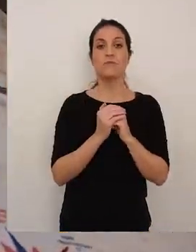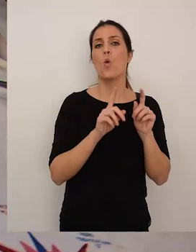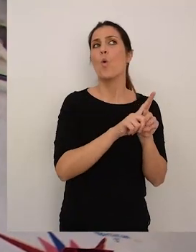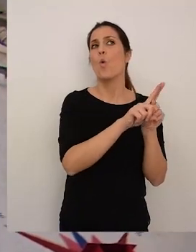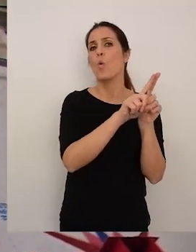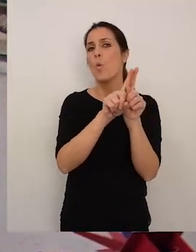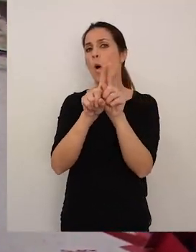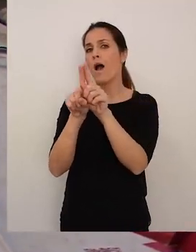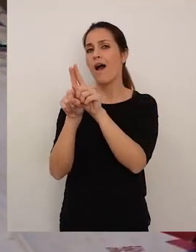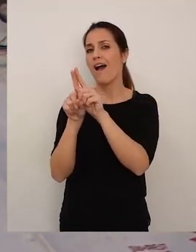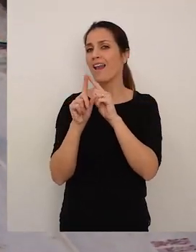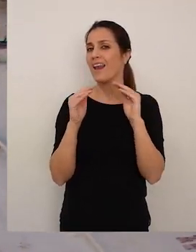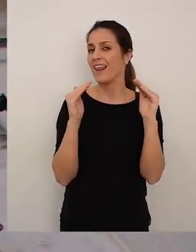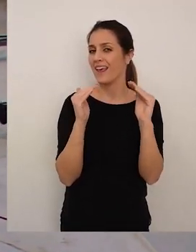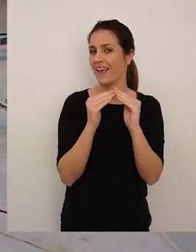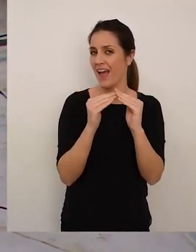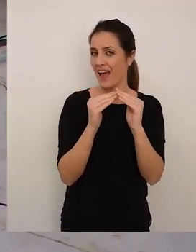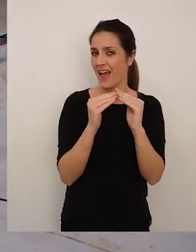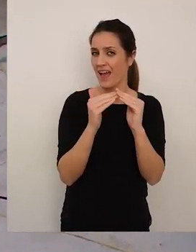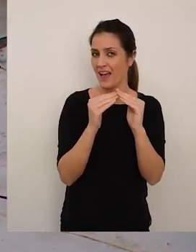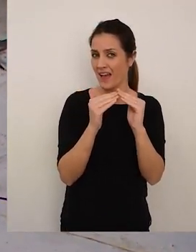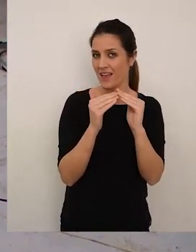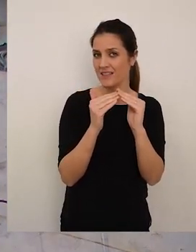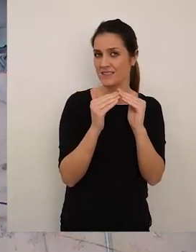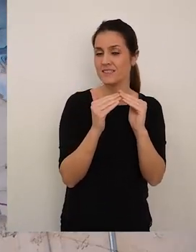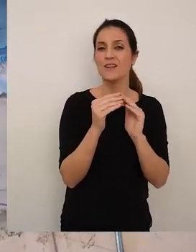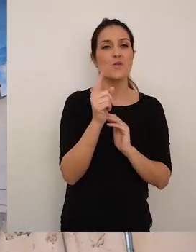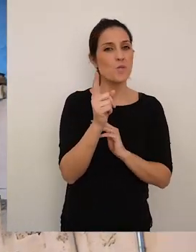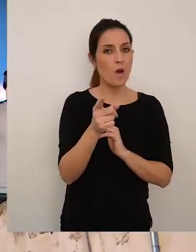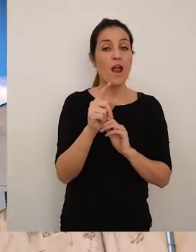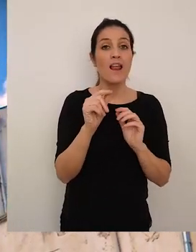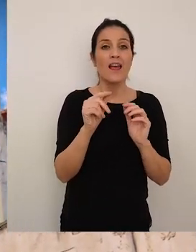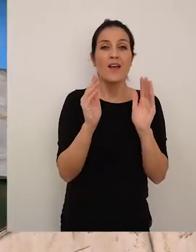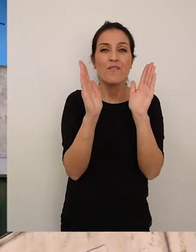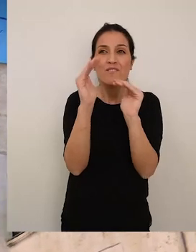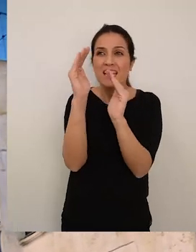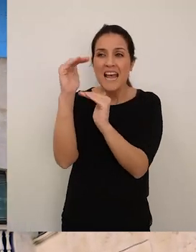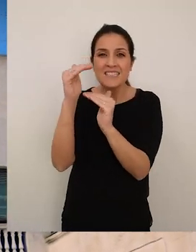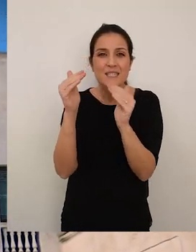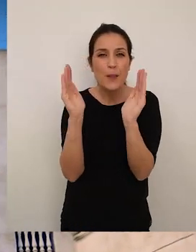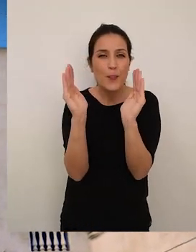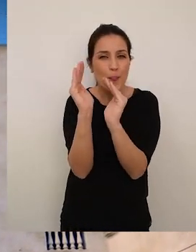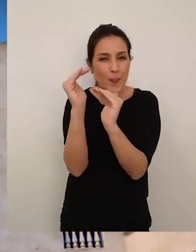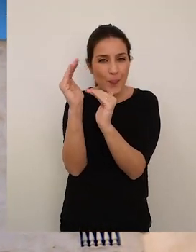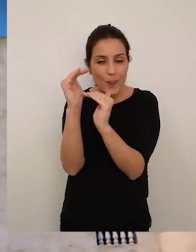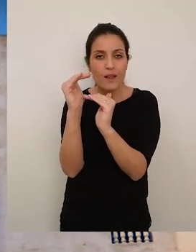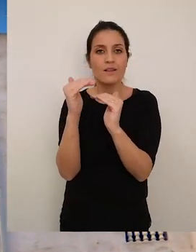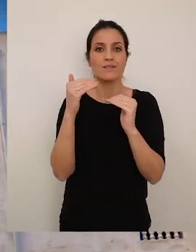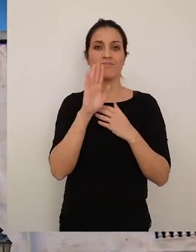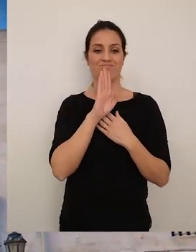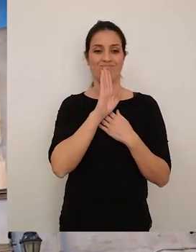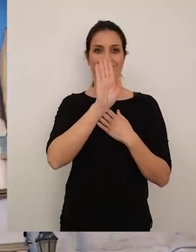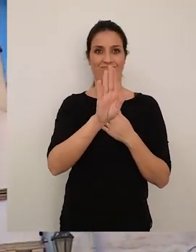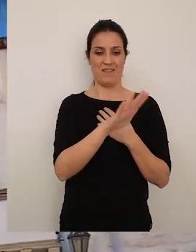L'elemento comune di tutte le abitazioni che incorniciano Piazza Caduti è rappresentato da piccole finestre che si affacciano direttamente su di